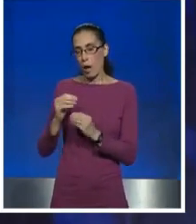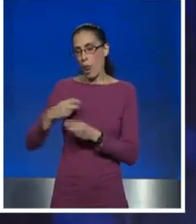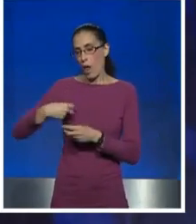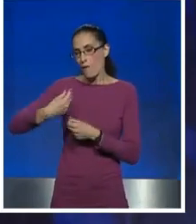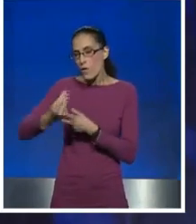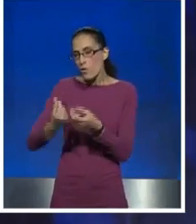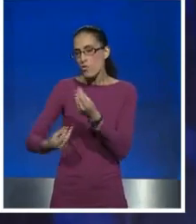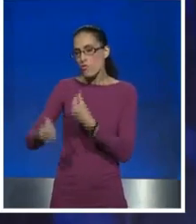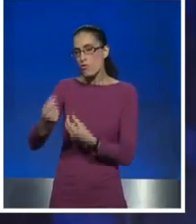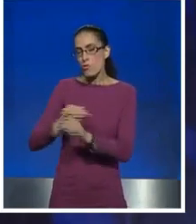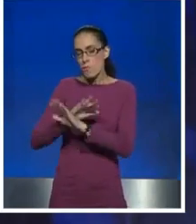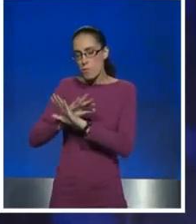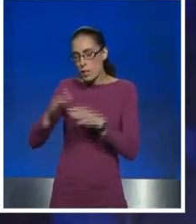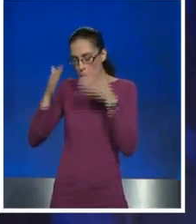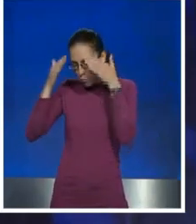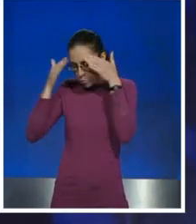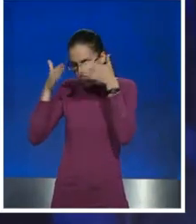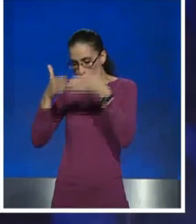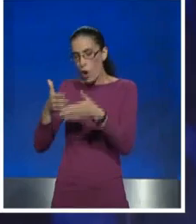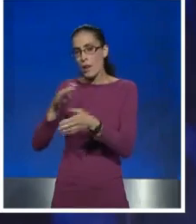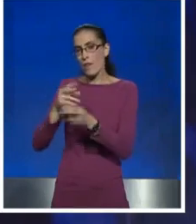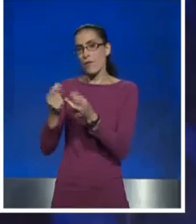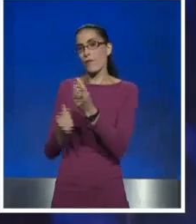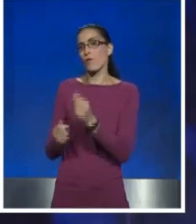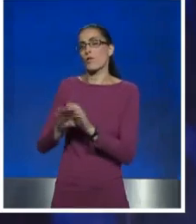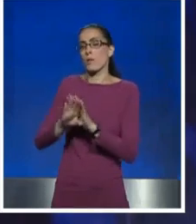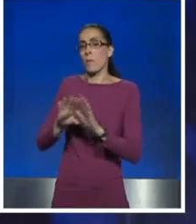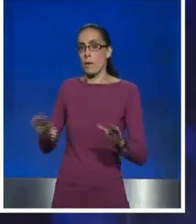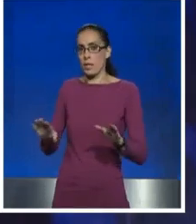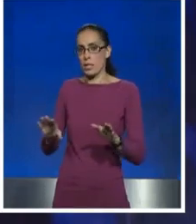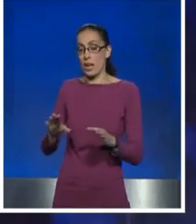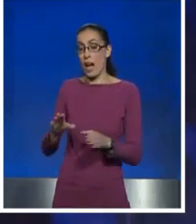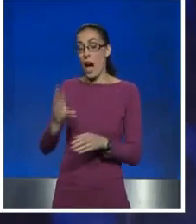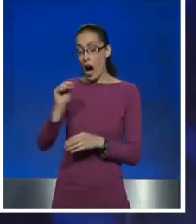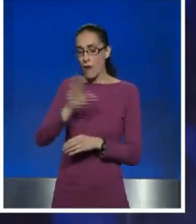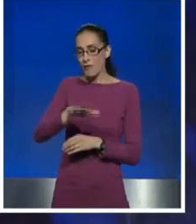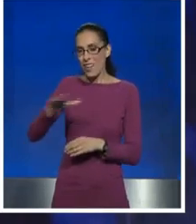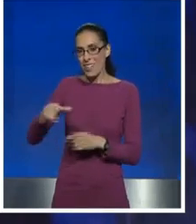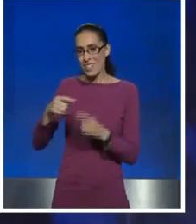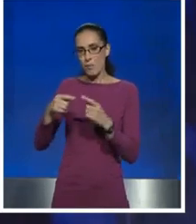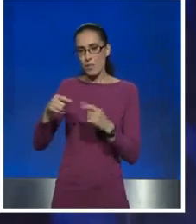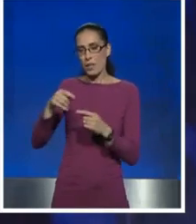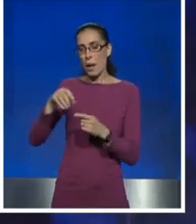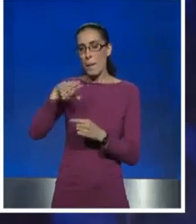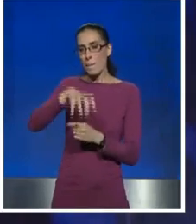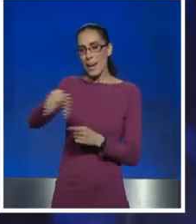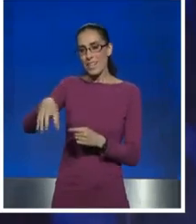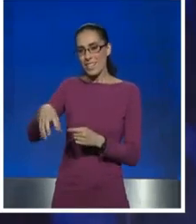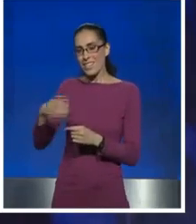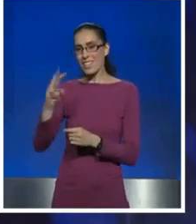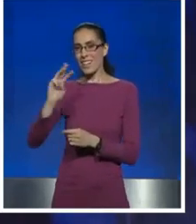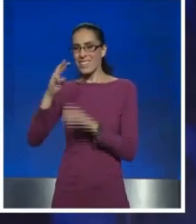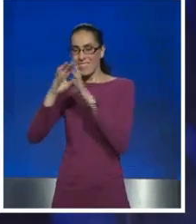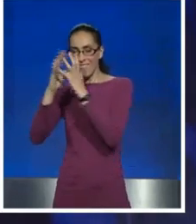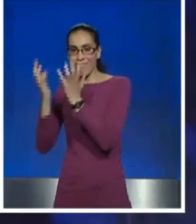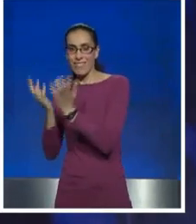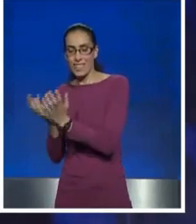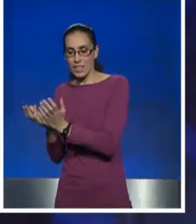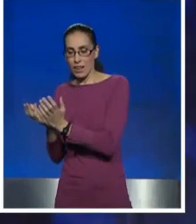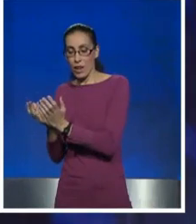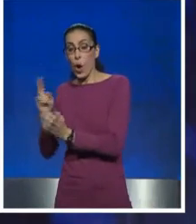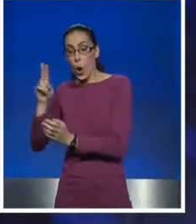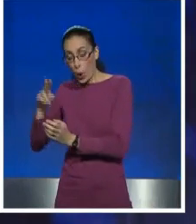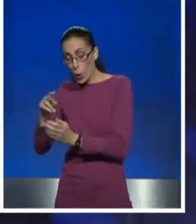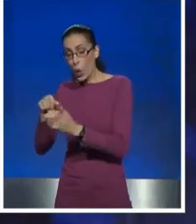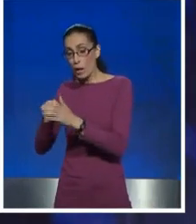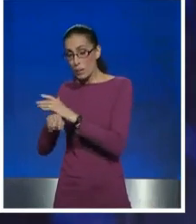f'dal-pajjiż. Dawn li qed jiġu sfruttati nies mit-tielet id-dinja, nies li ġew il-Malta anke legalment qed